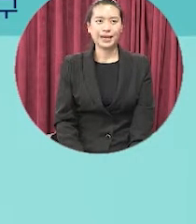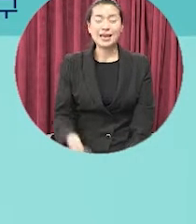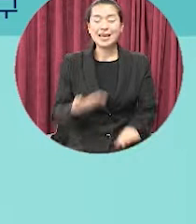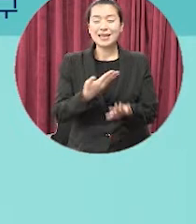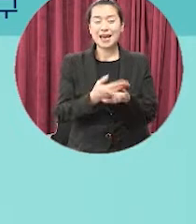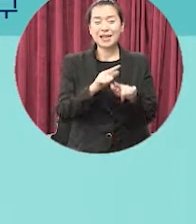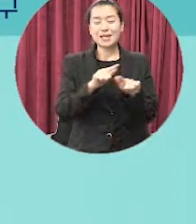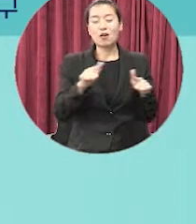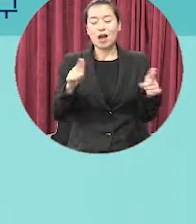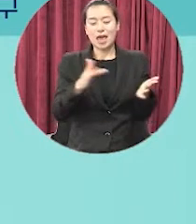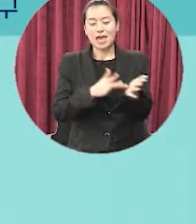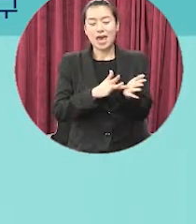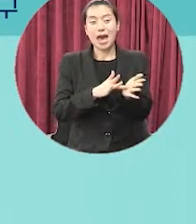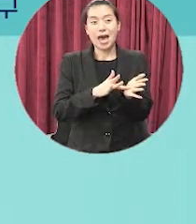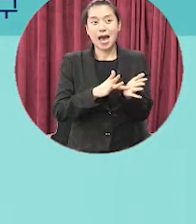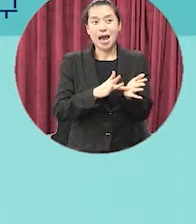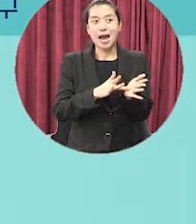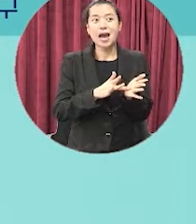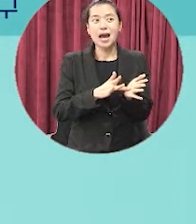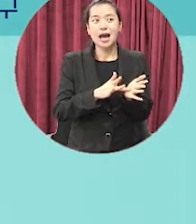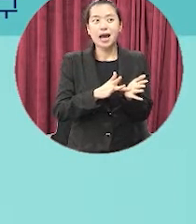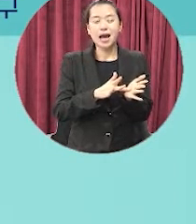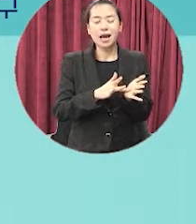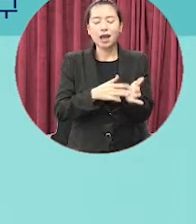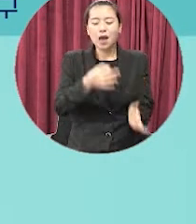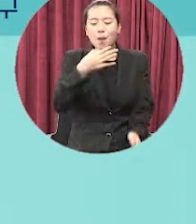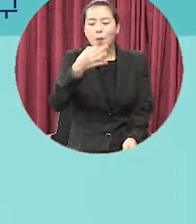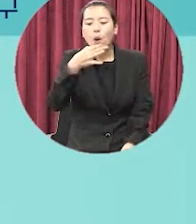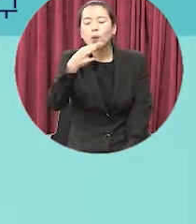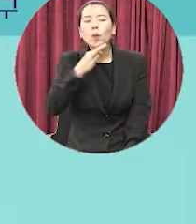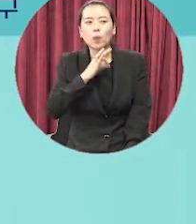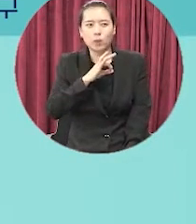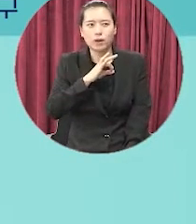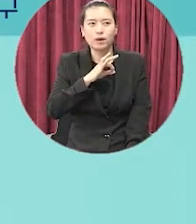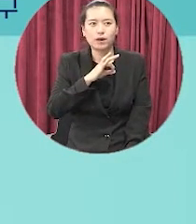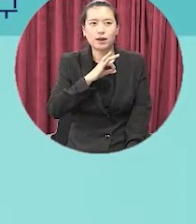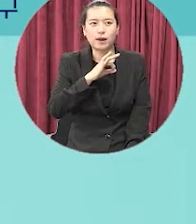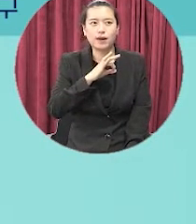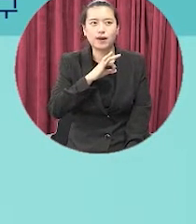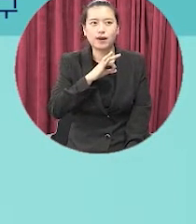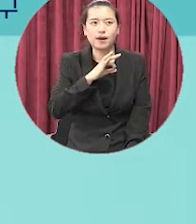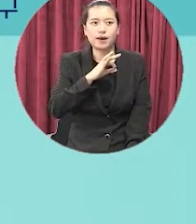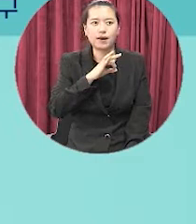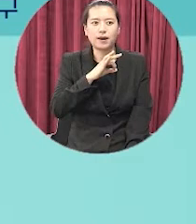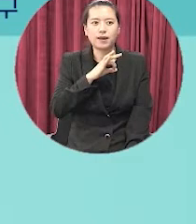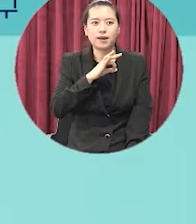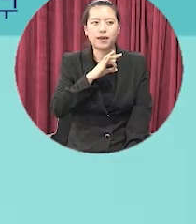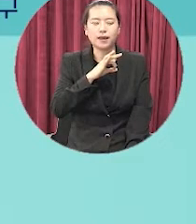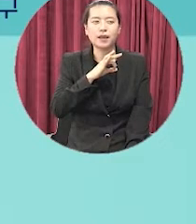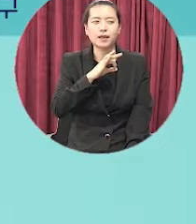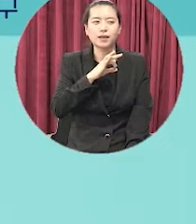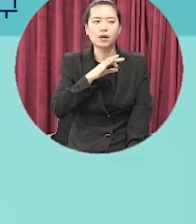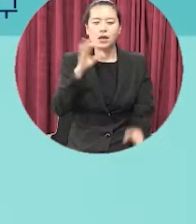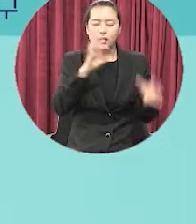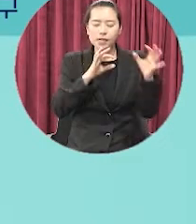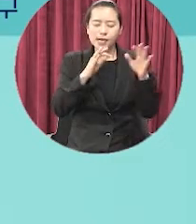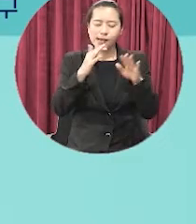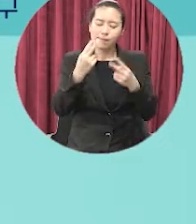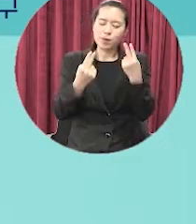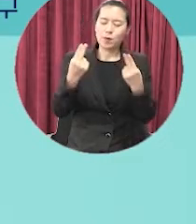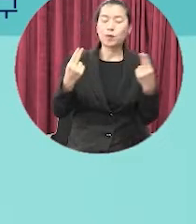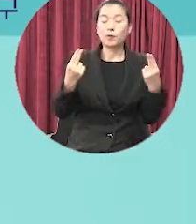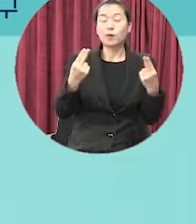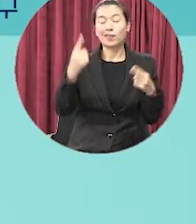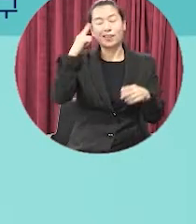여러가지 양명 들의 그리퍼 포징 이 어떻게 되는지에 대해서 저희 제천 오딧세이 전체 그룹에서 영광 고이게 빔 제법 이슈가